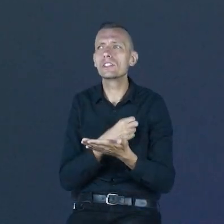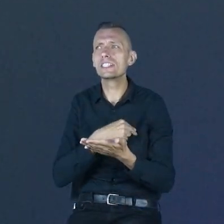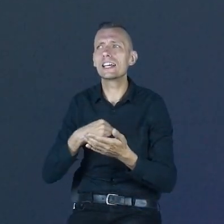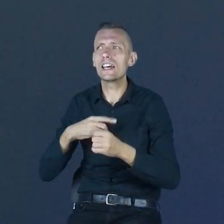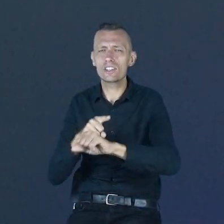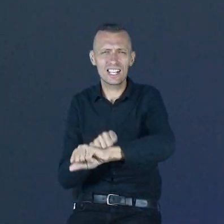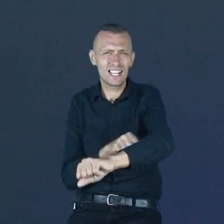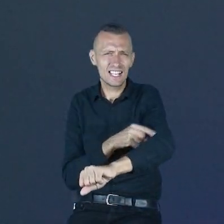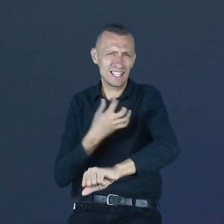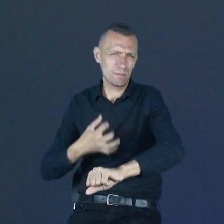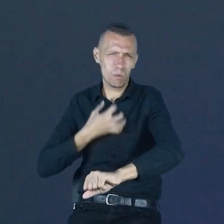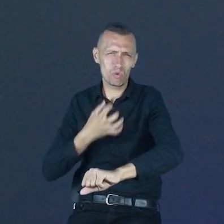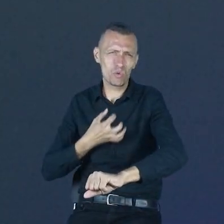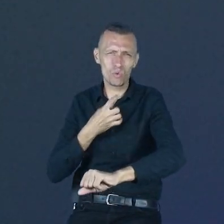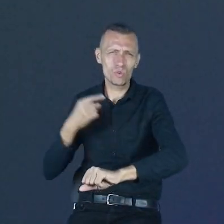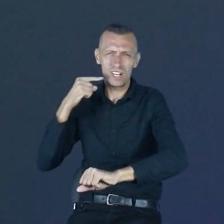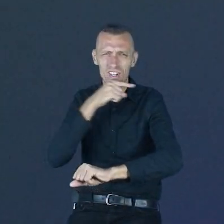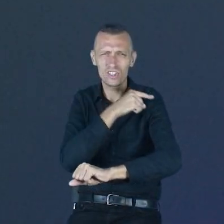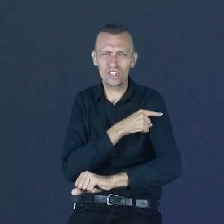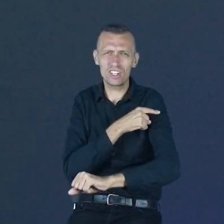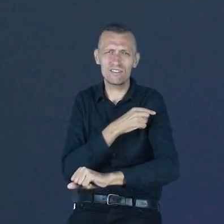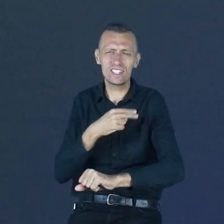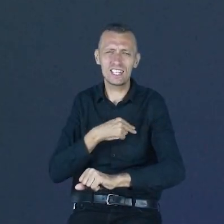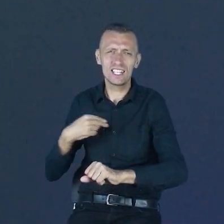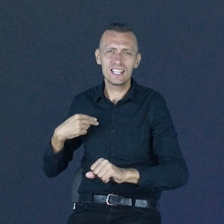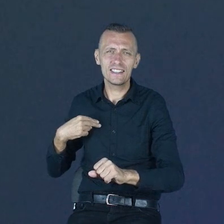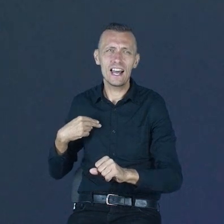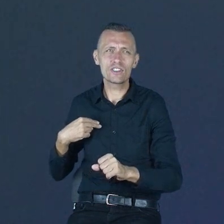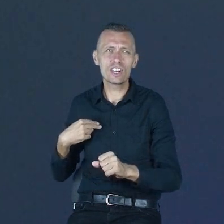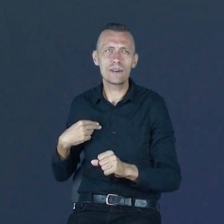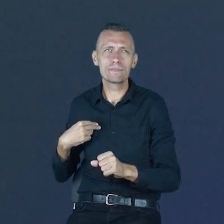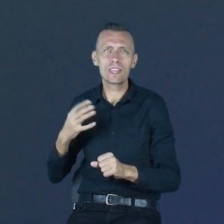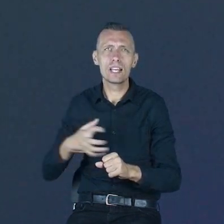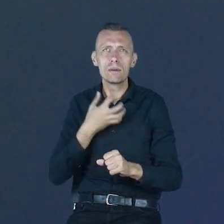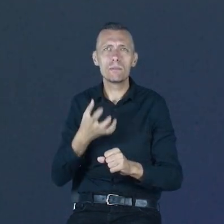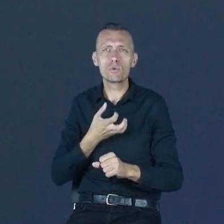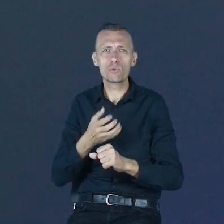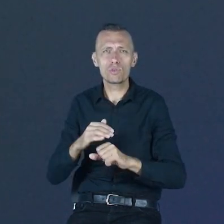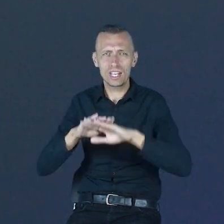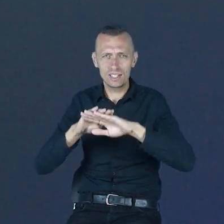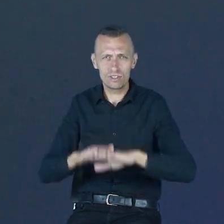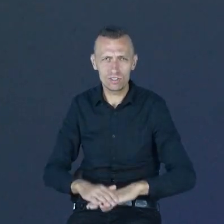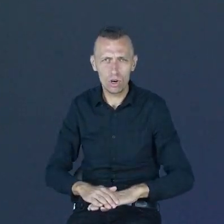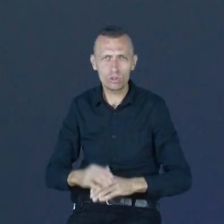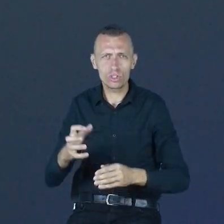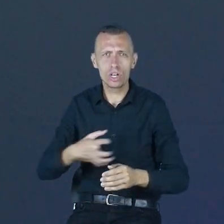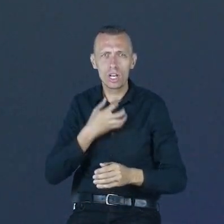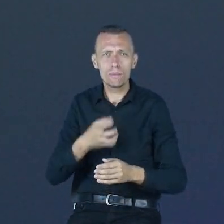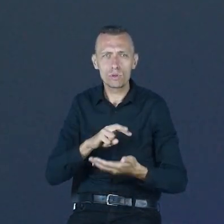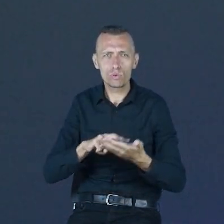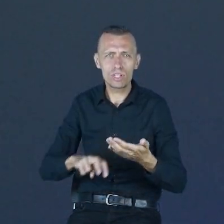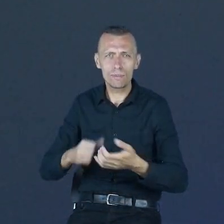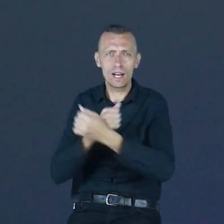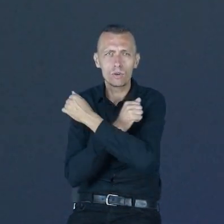krzywdy, kompleksy, ambicje, poczucie niespełnienia. Będzie wykorzystywał twoje poczucie braku miłości, doceniania i